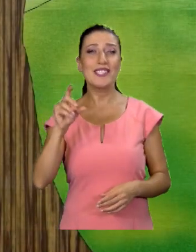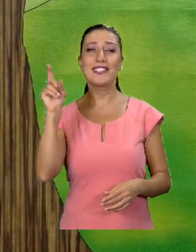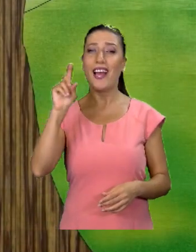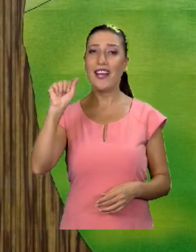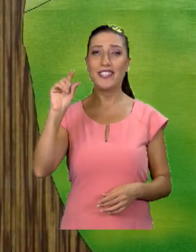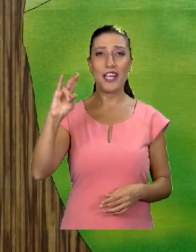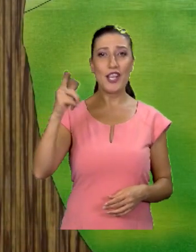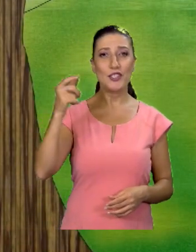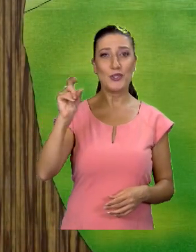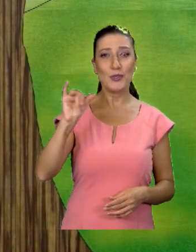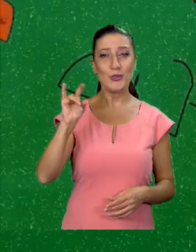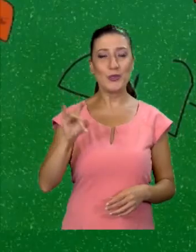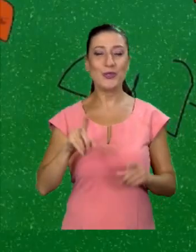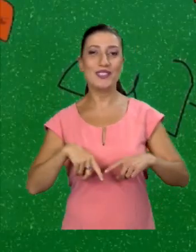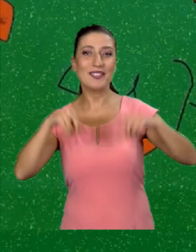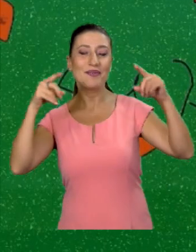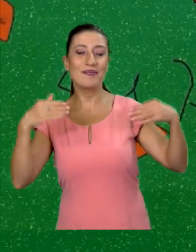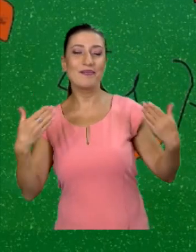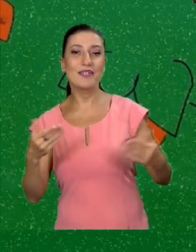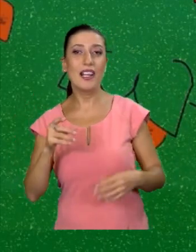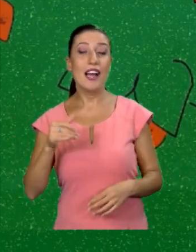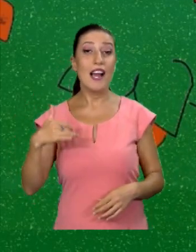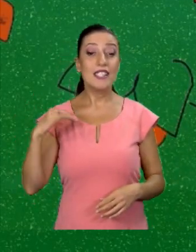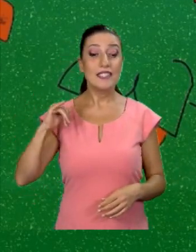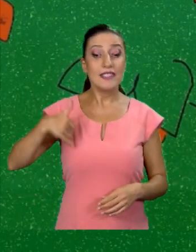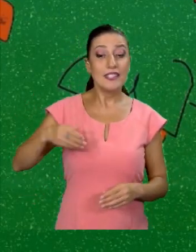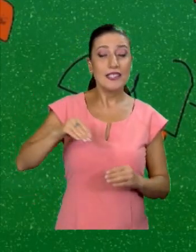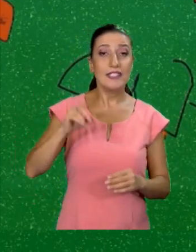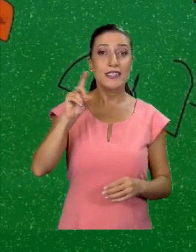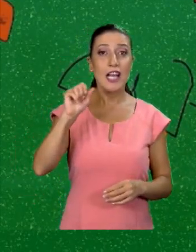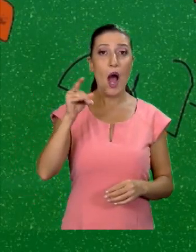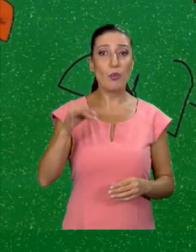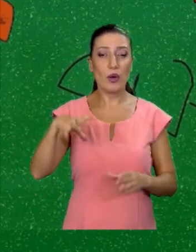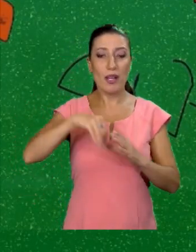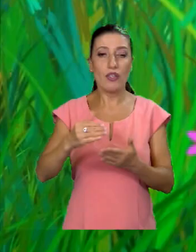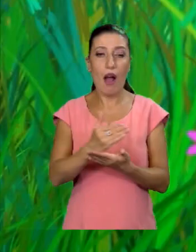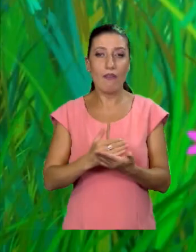Զանգեզուր, Զանգեզուր, Զամբյուղիս մեջ հավաքած ամեղ